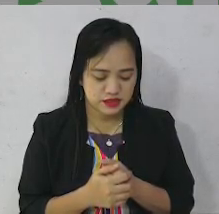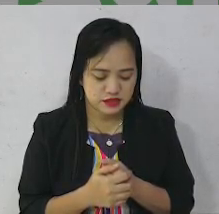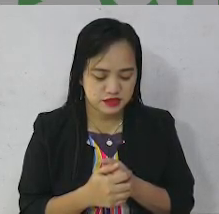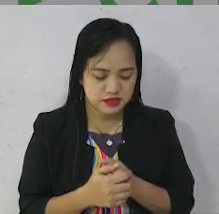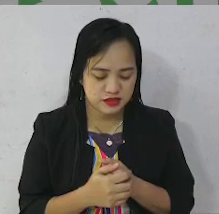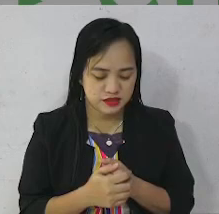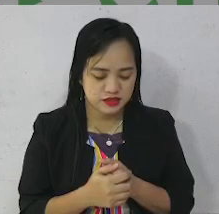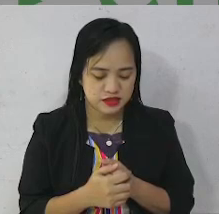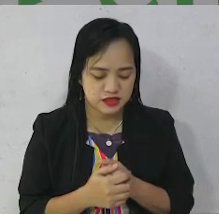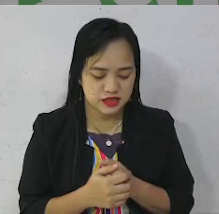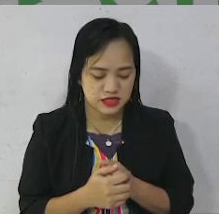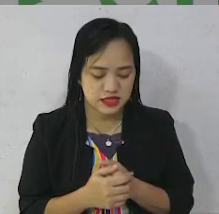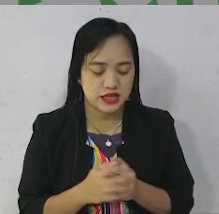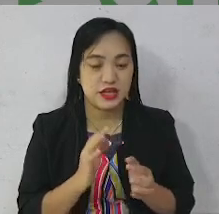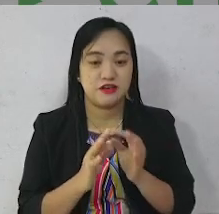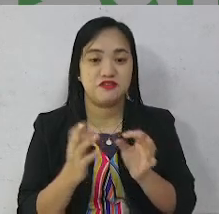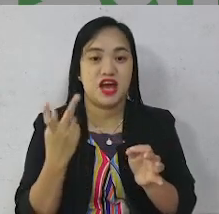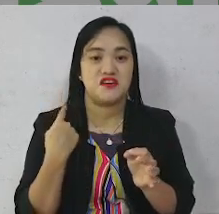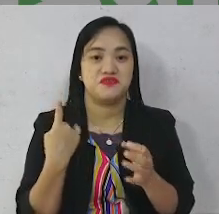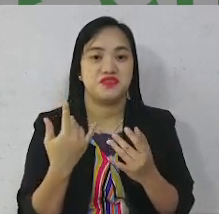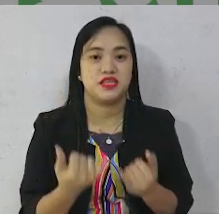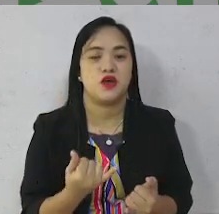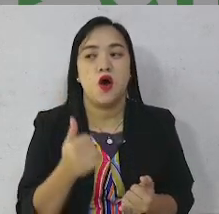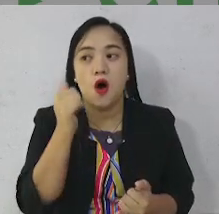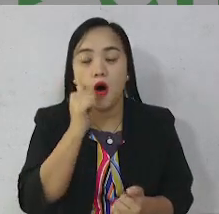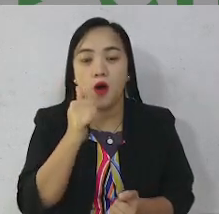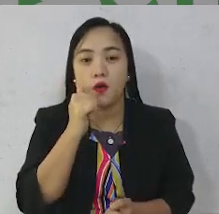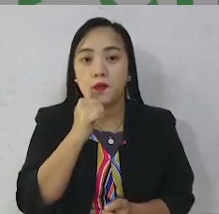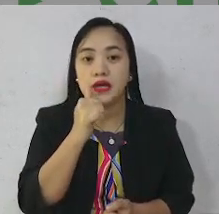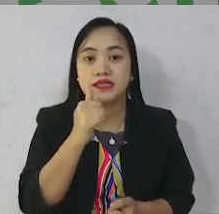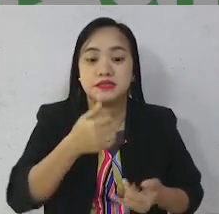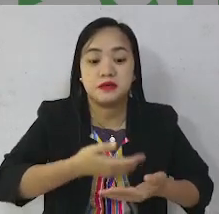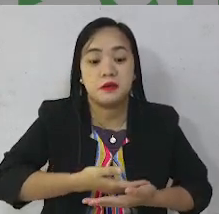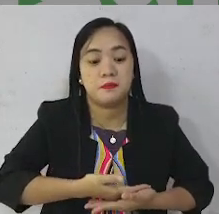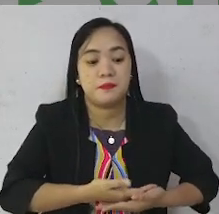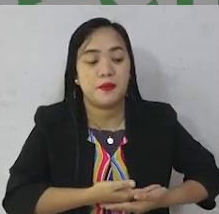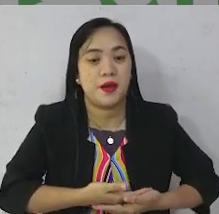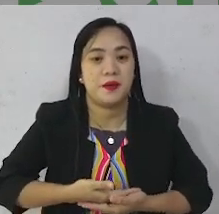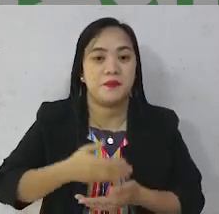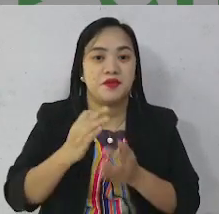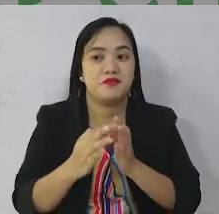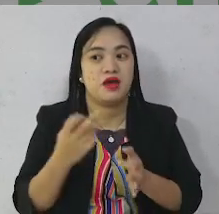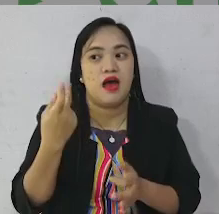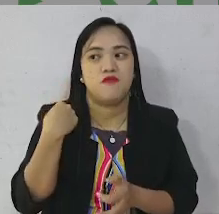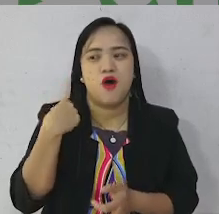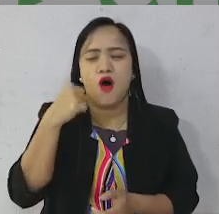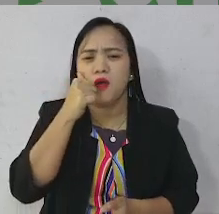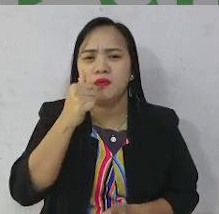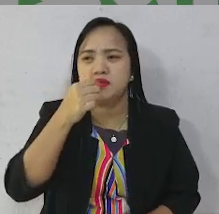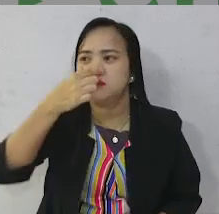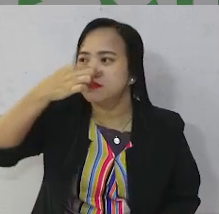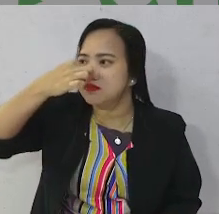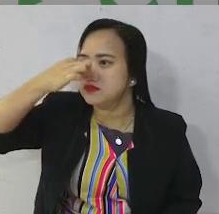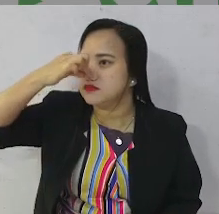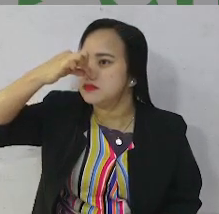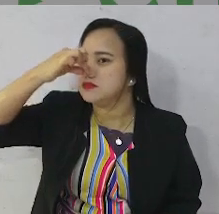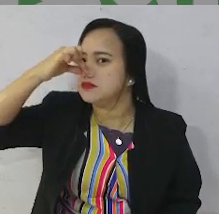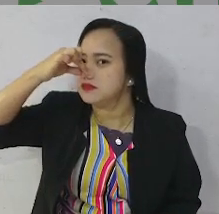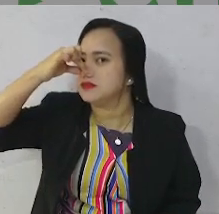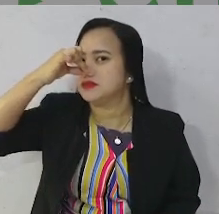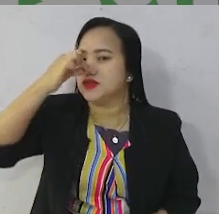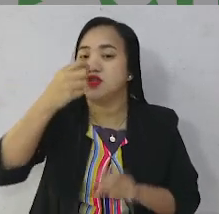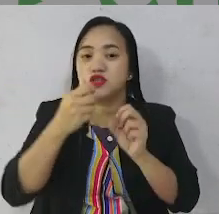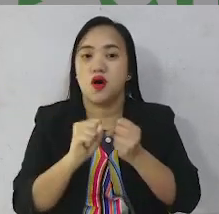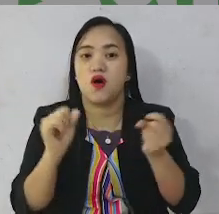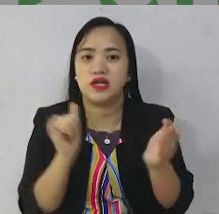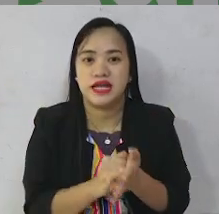ilong ni baby para di maging pango naku mga kapatid pag pango na talaga kayo panguna talaga wala wala ng ano yun wala